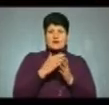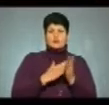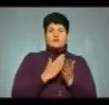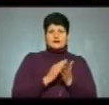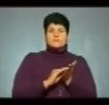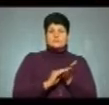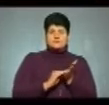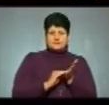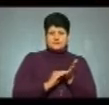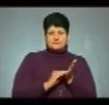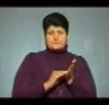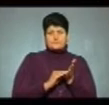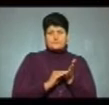зазначено